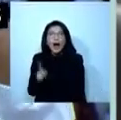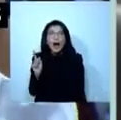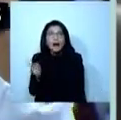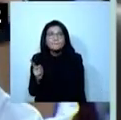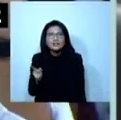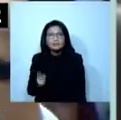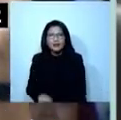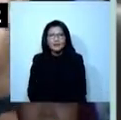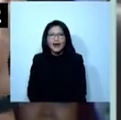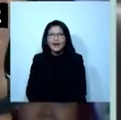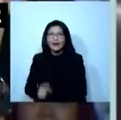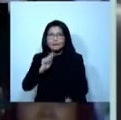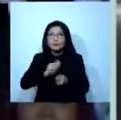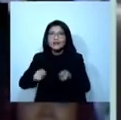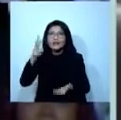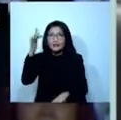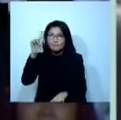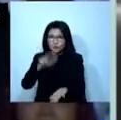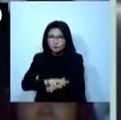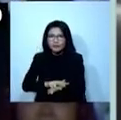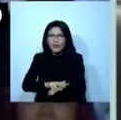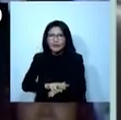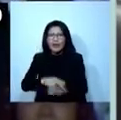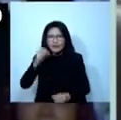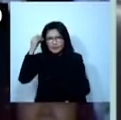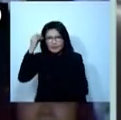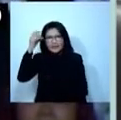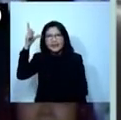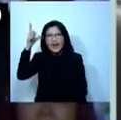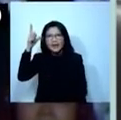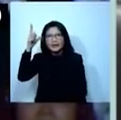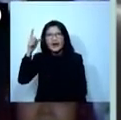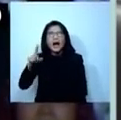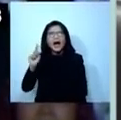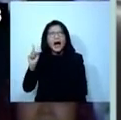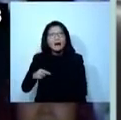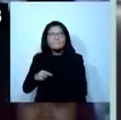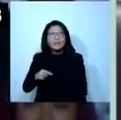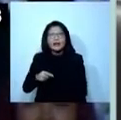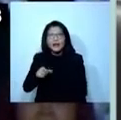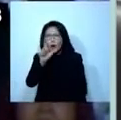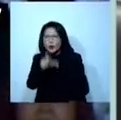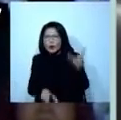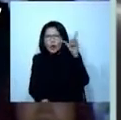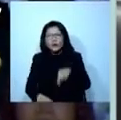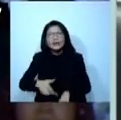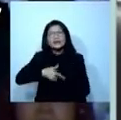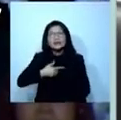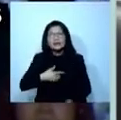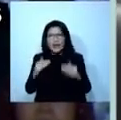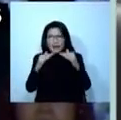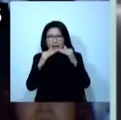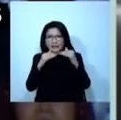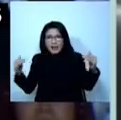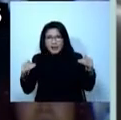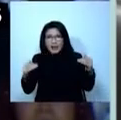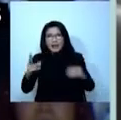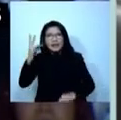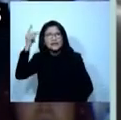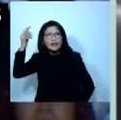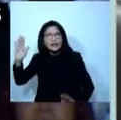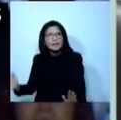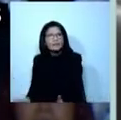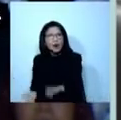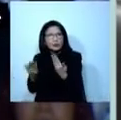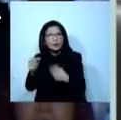dalam yang disampaikan ke KPU, maka dia akan kemana-mana. Itu yang saya tangkap dari pasangan nomor 1 dan pasangan nomor 2. Nah,